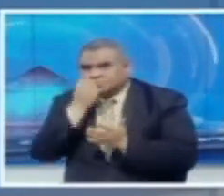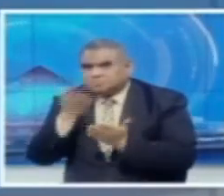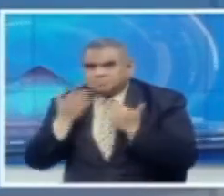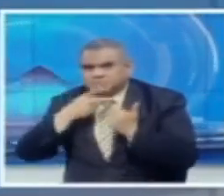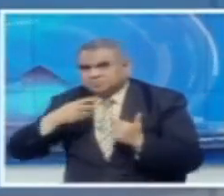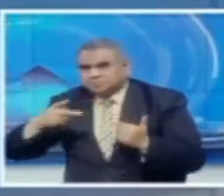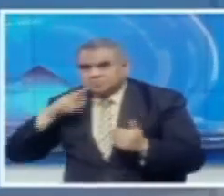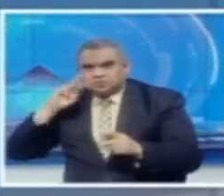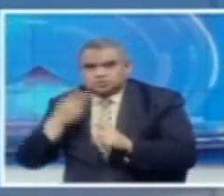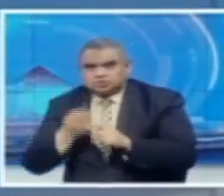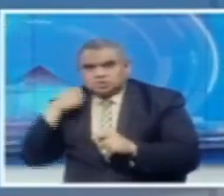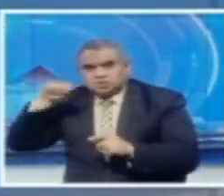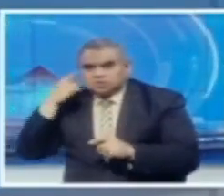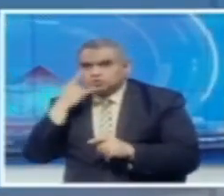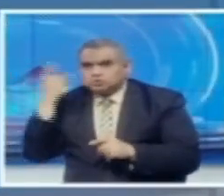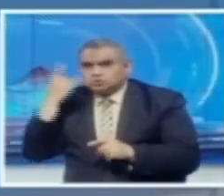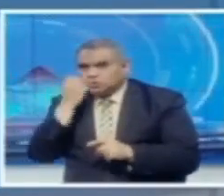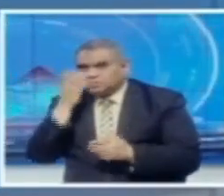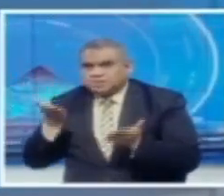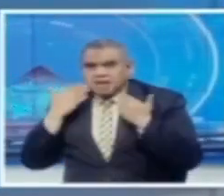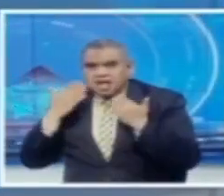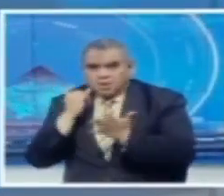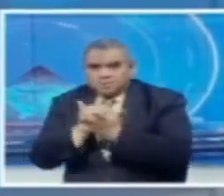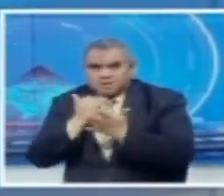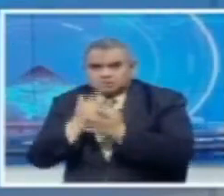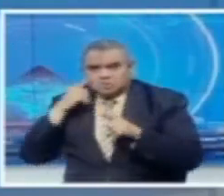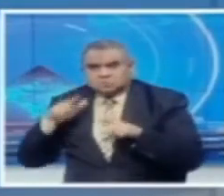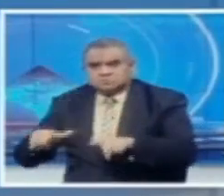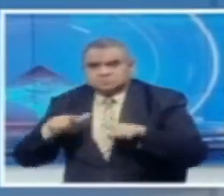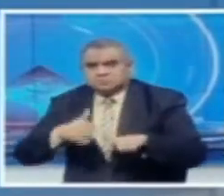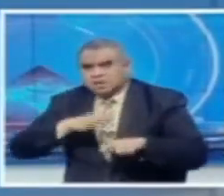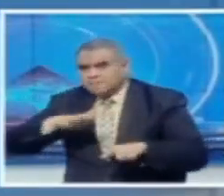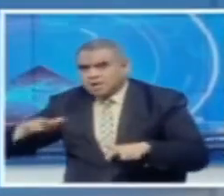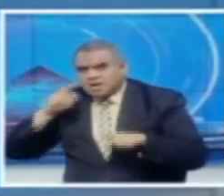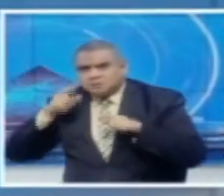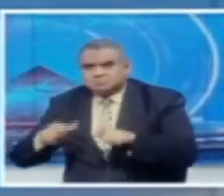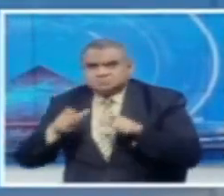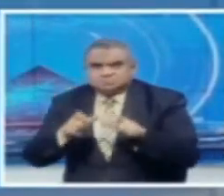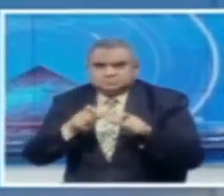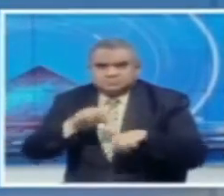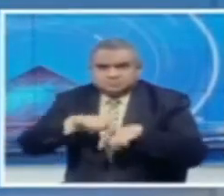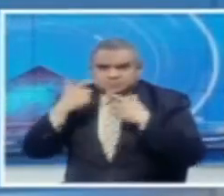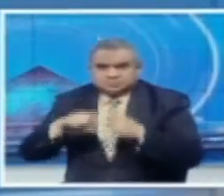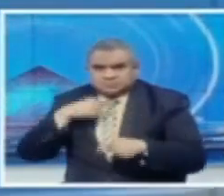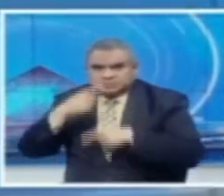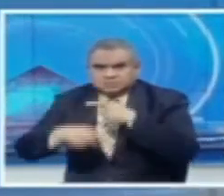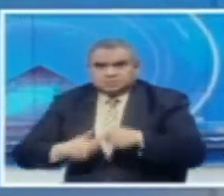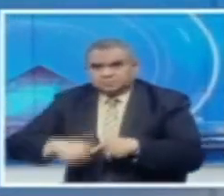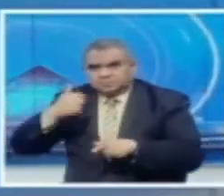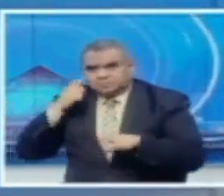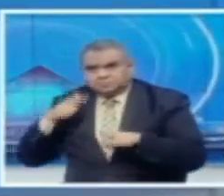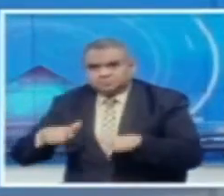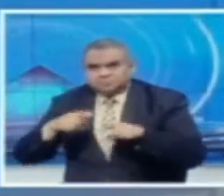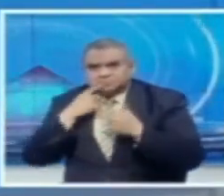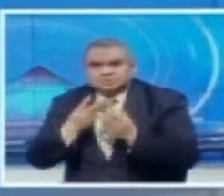بالبيئة، حيث شنت الإدارة العامة لشرطة البيئة والمسطحات حملات تفتيشية مكبرة في هذا الإطار نجحت